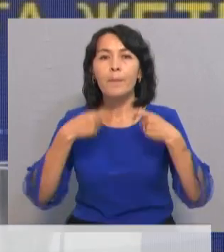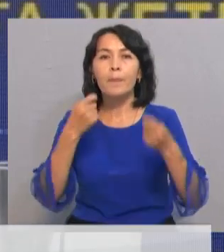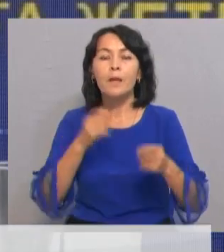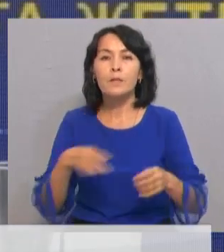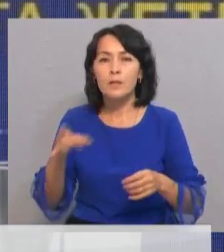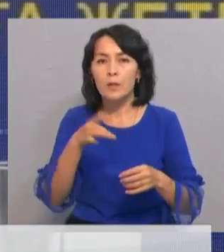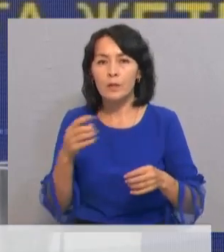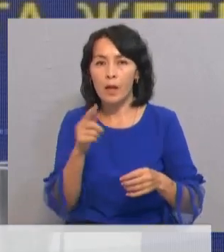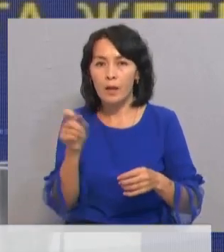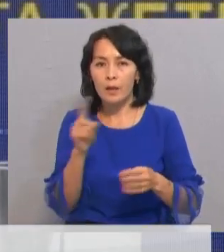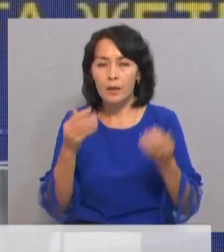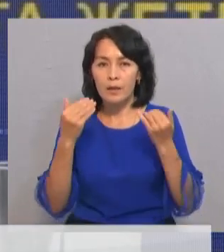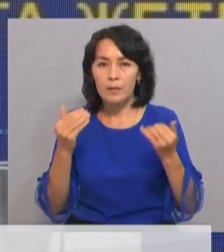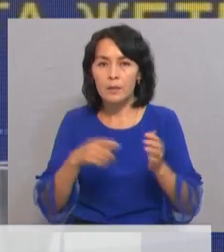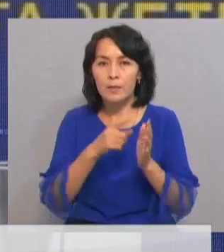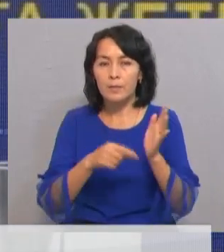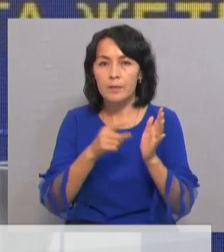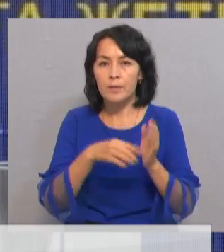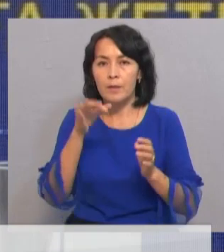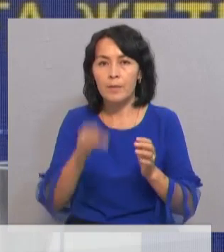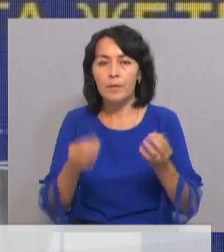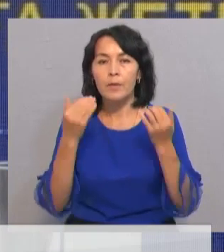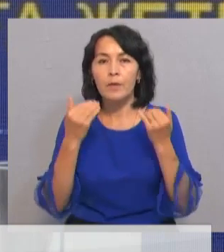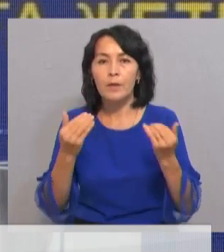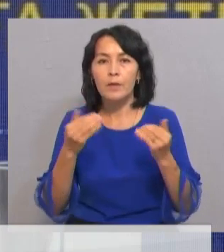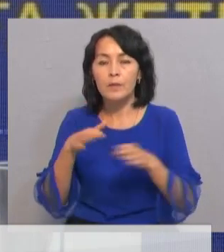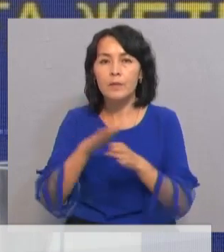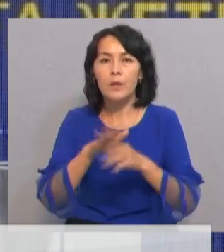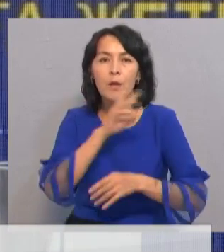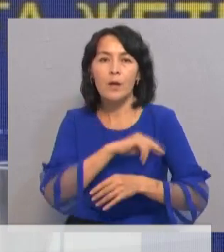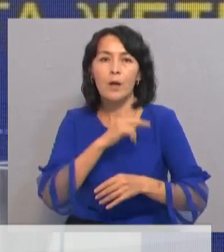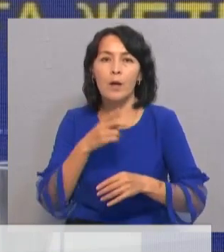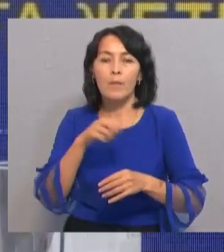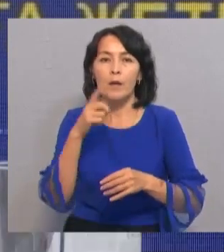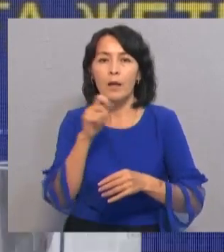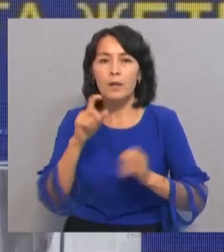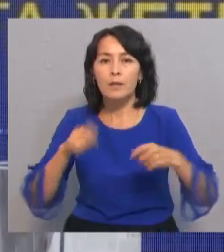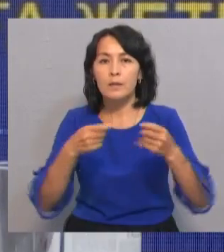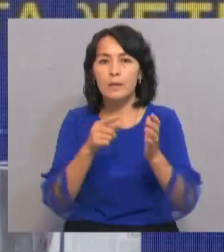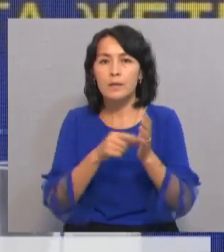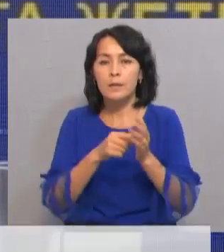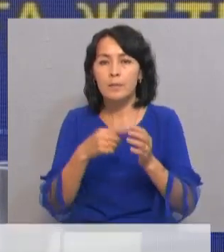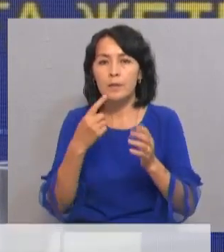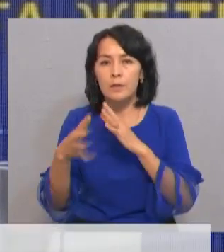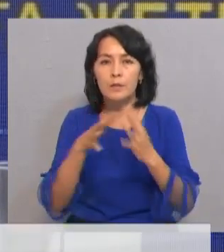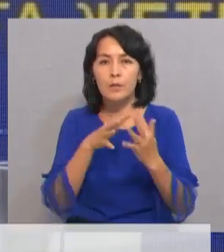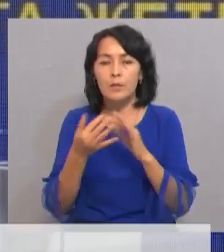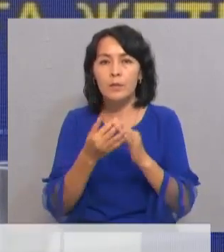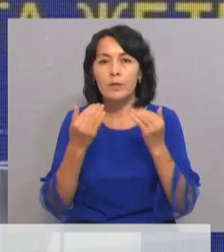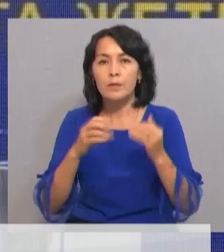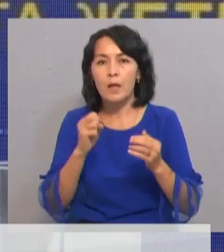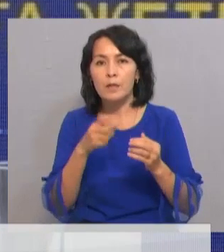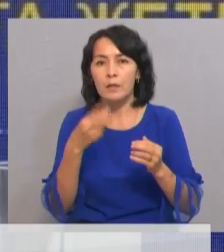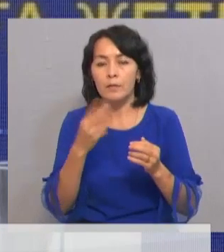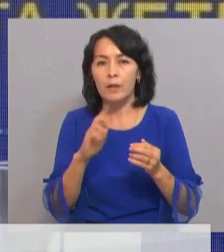Обеспеченность района голубым топливом составляет 77%. Интенсивно ведется работа по газоснабжению 7 населенных пунктов. В жилых массивах